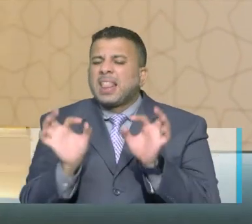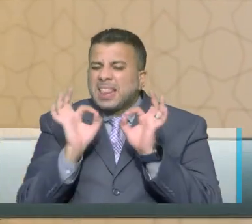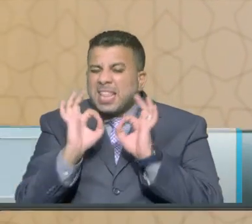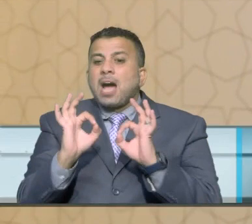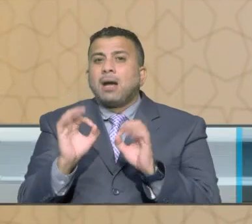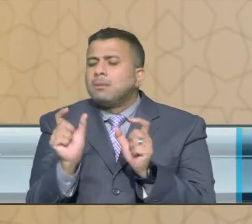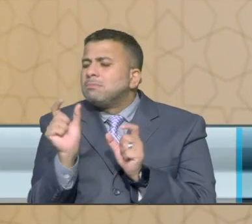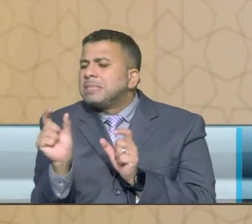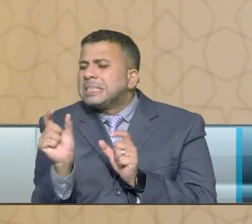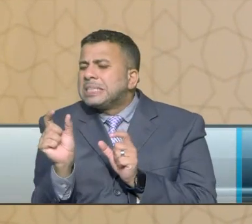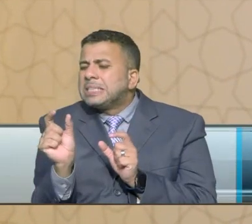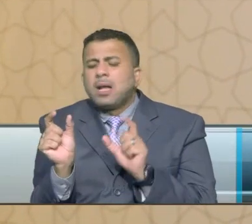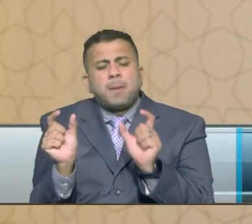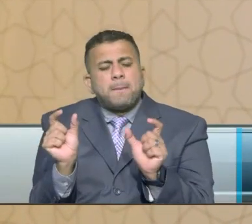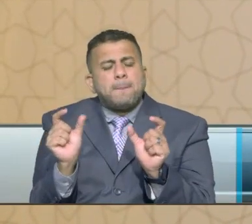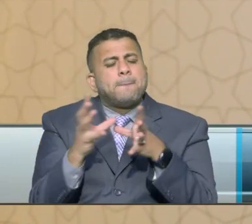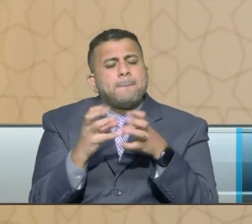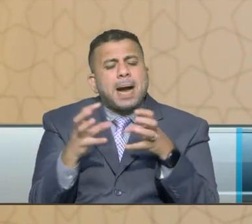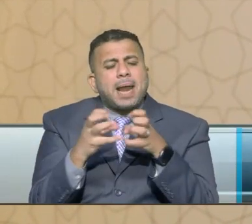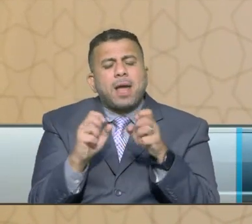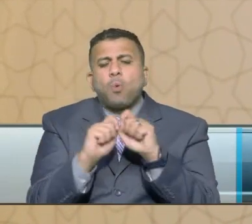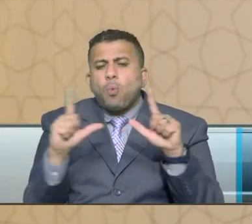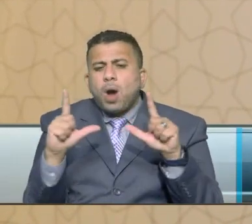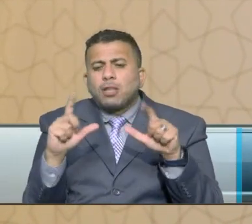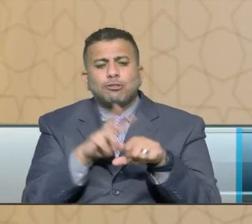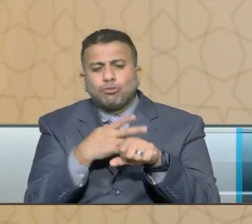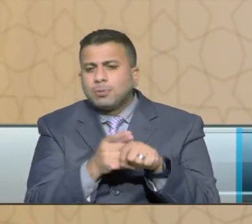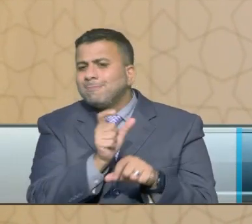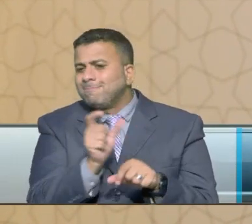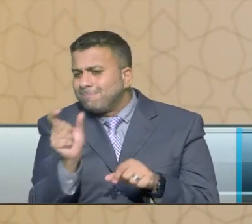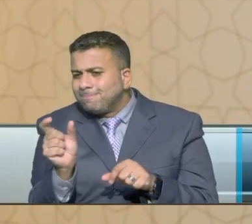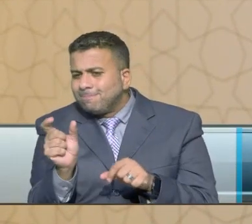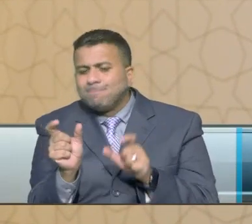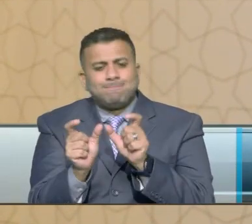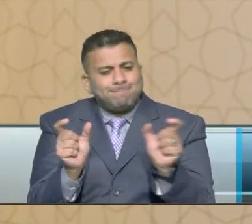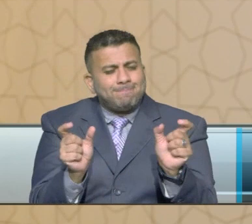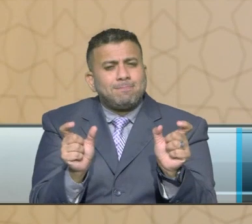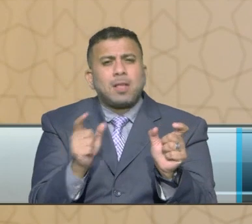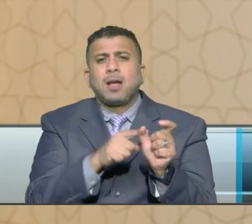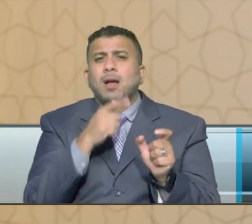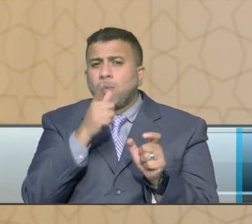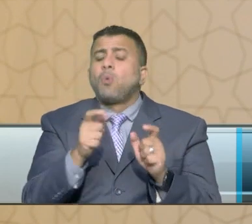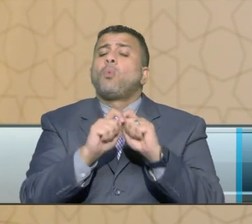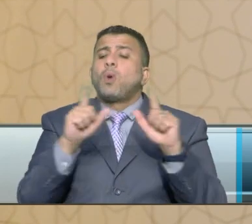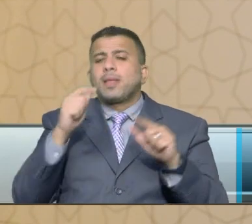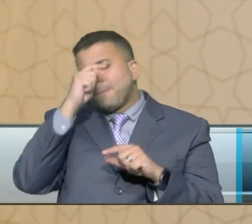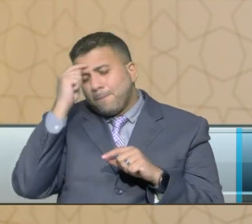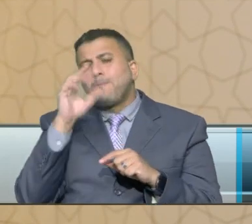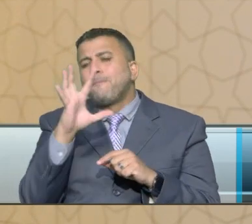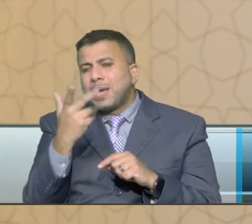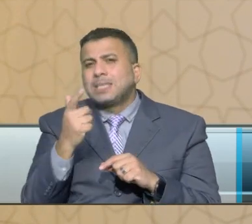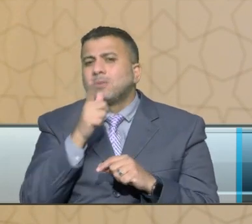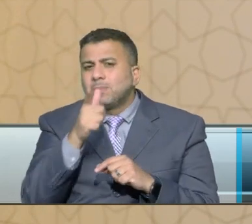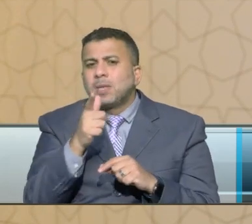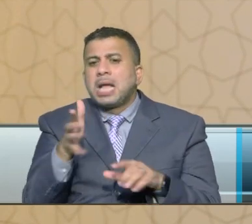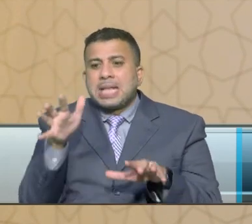القرانيه كيف تنسجم مع المعنى والدلاله وضحت من خلال امثله متنوعه